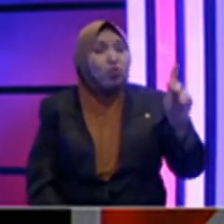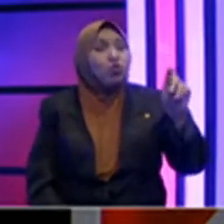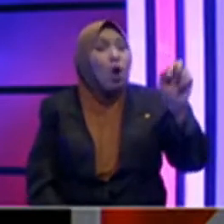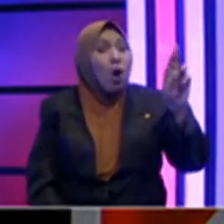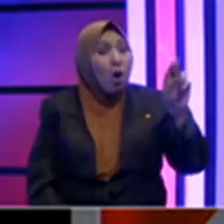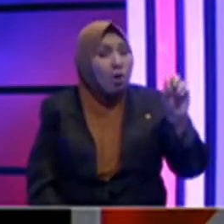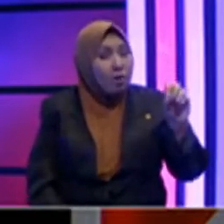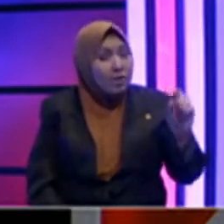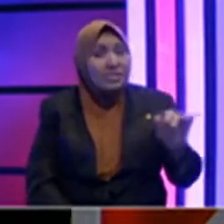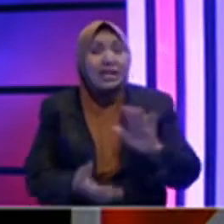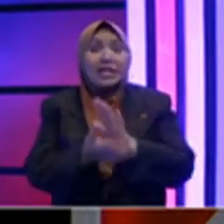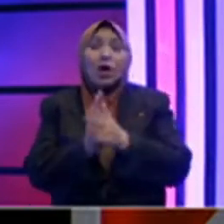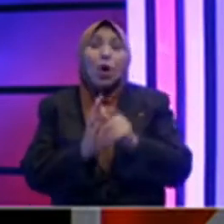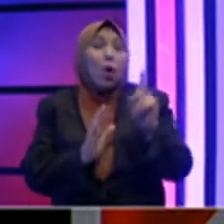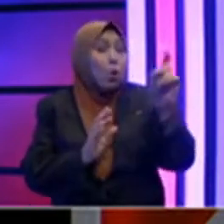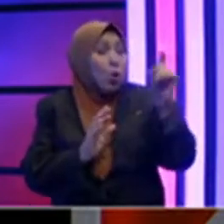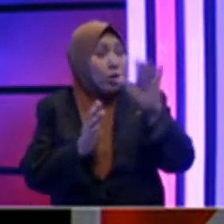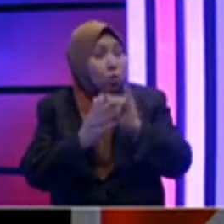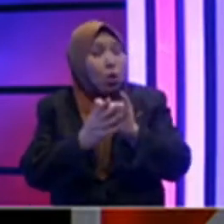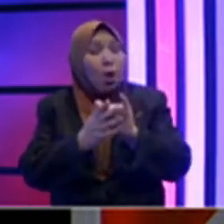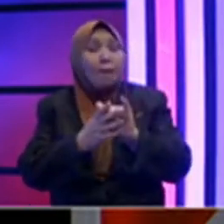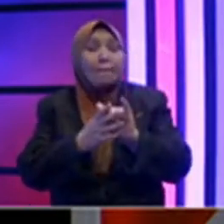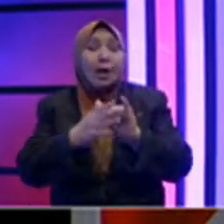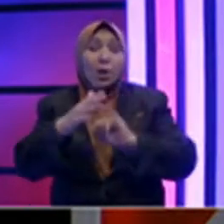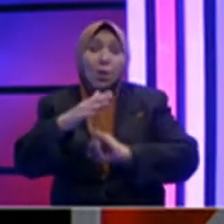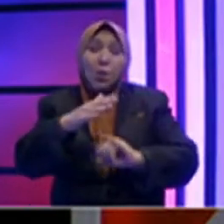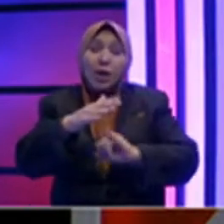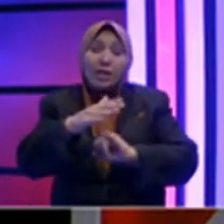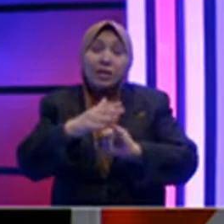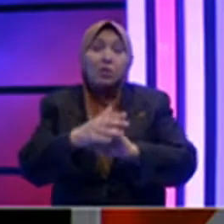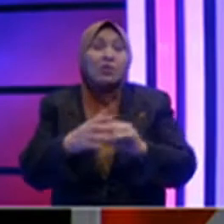ada vokalur otomatis bawah